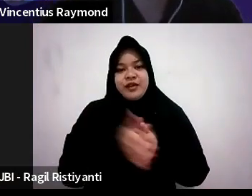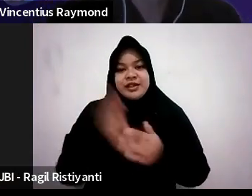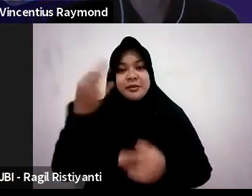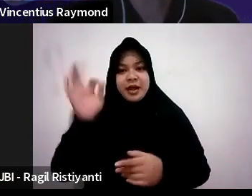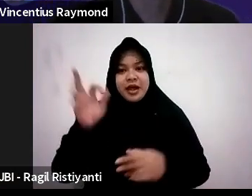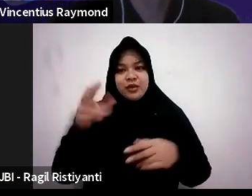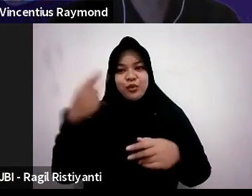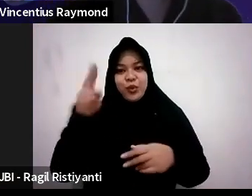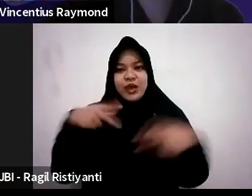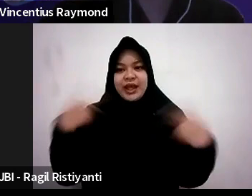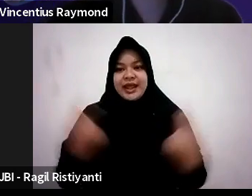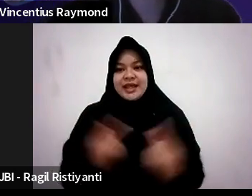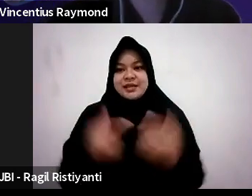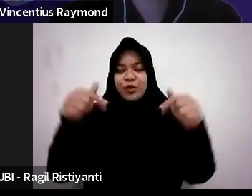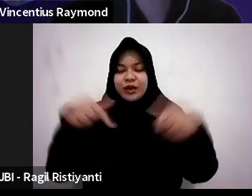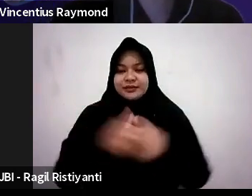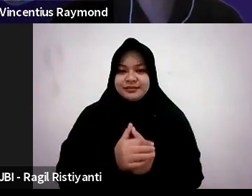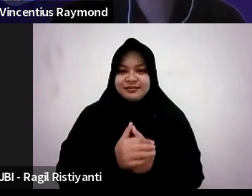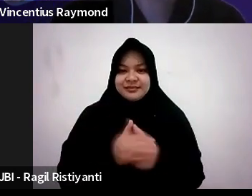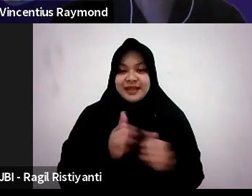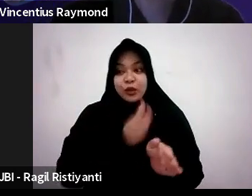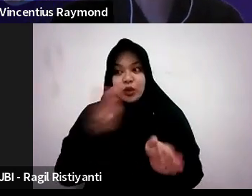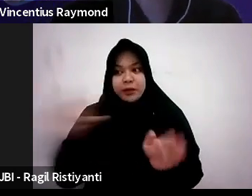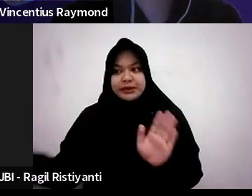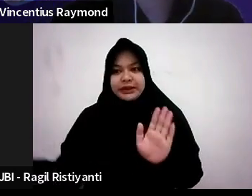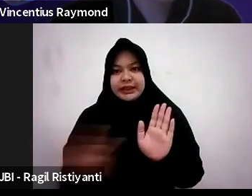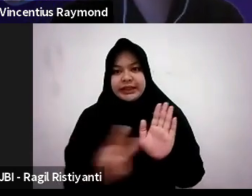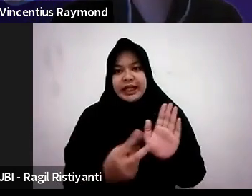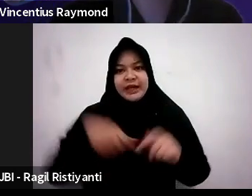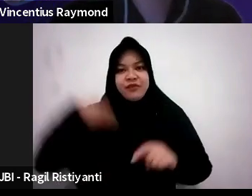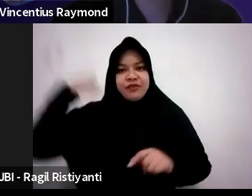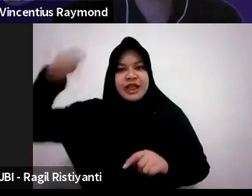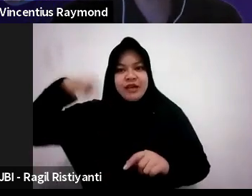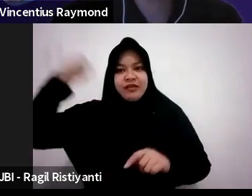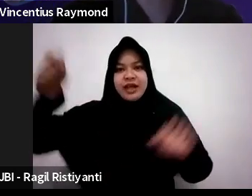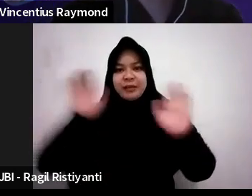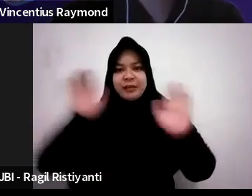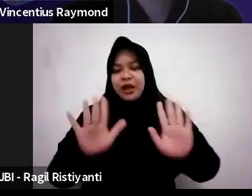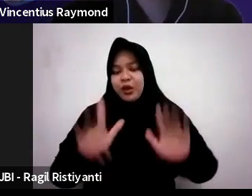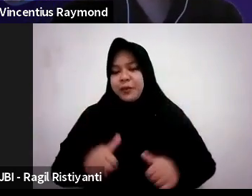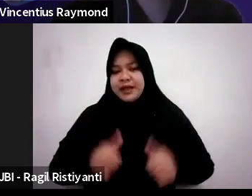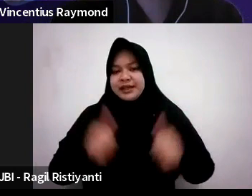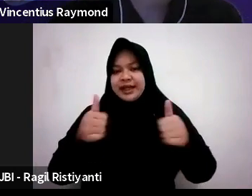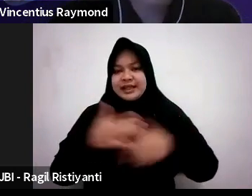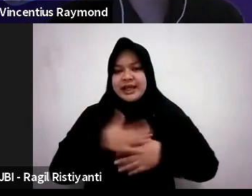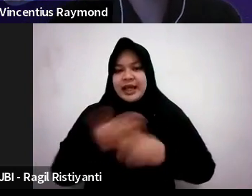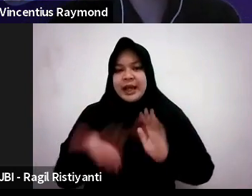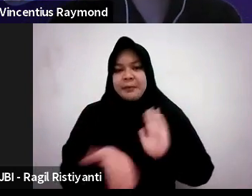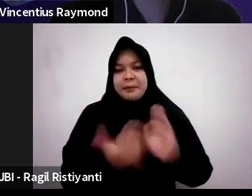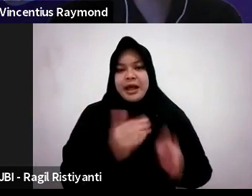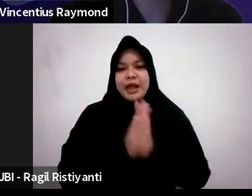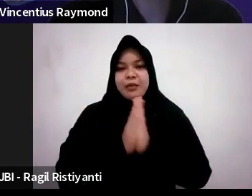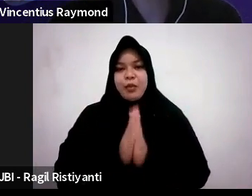disiplin dan setelah kita menyaksikan Filmnya sangat luar biasa saya kembali memohon